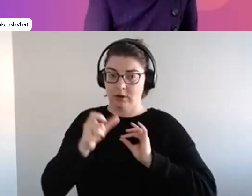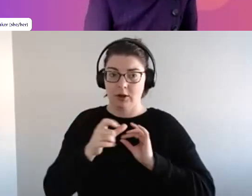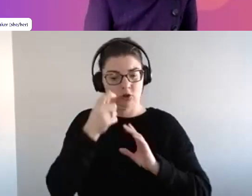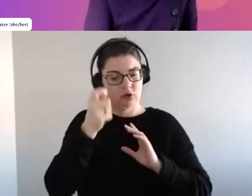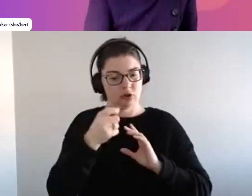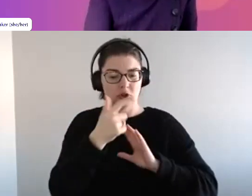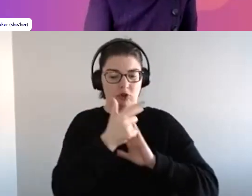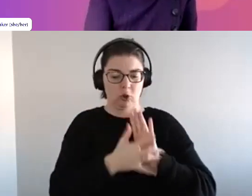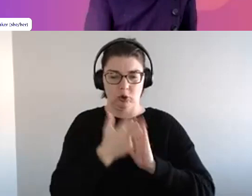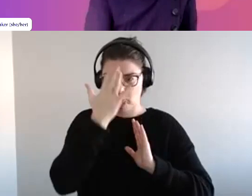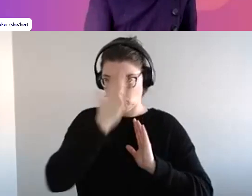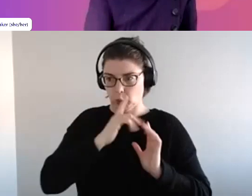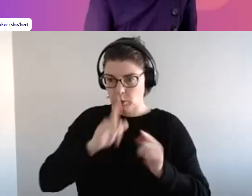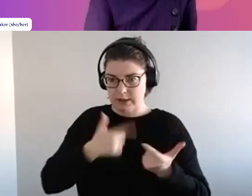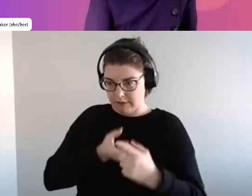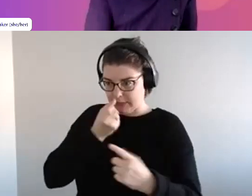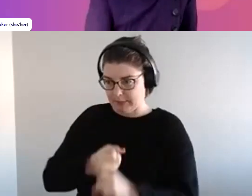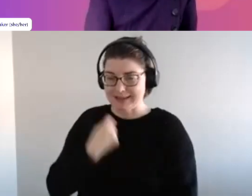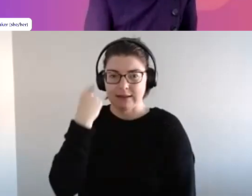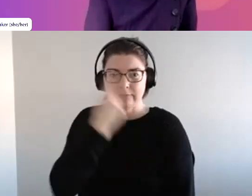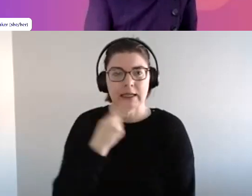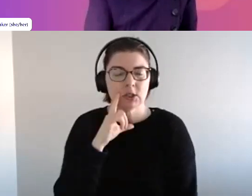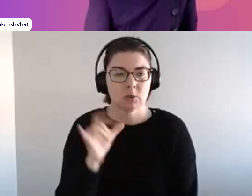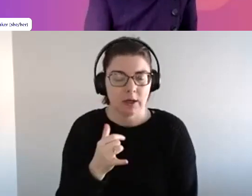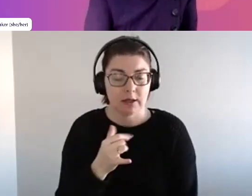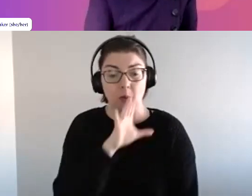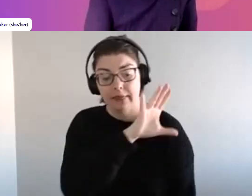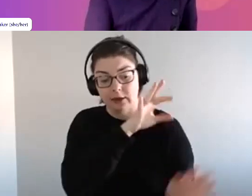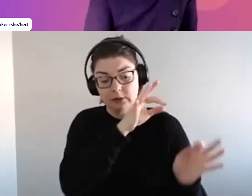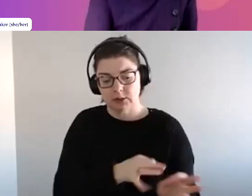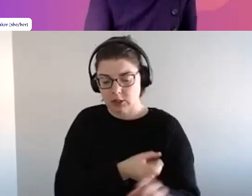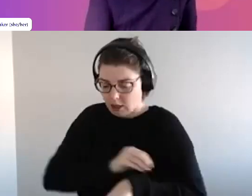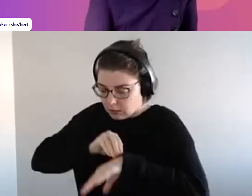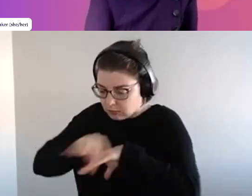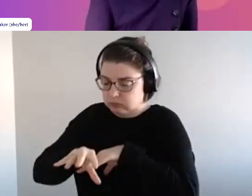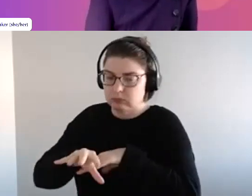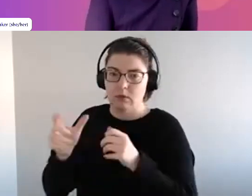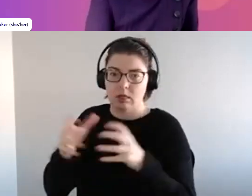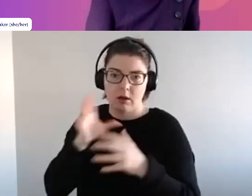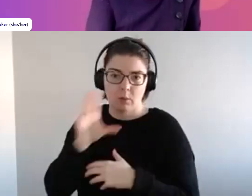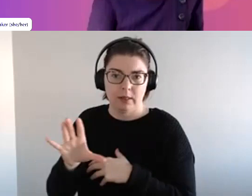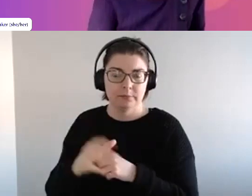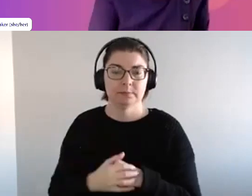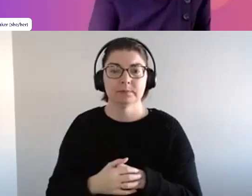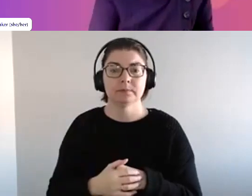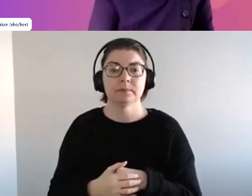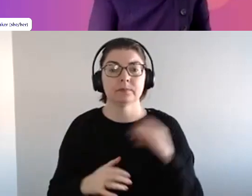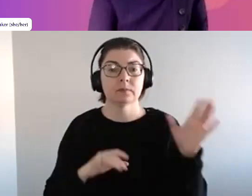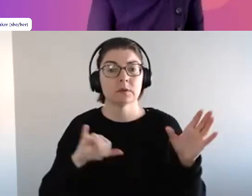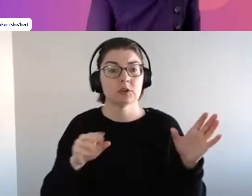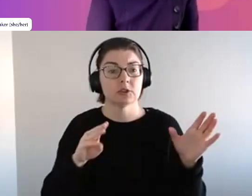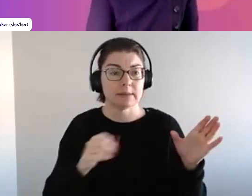le juge ou l'avocat devrait pouvoir savoir devrait pouvoir voir le visage parce que ce que l'enfant dire crée un impact